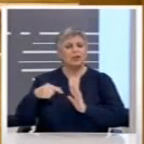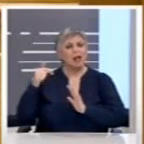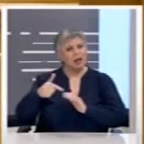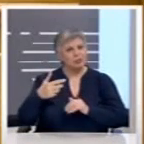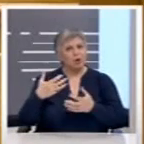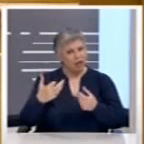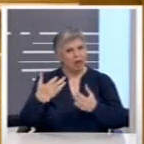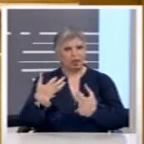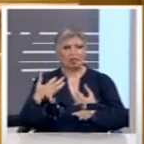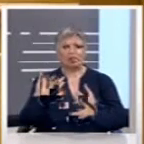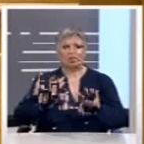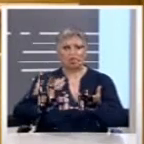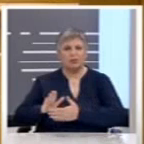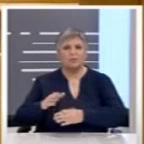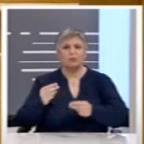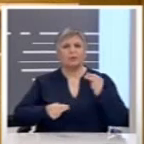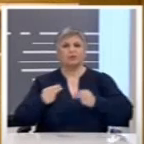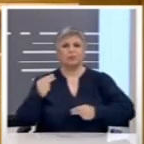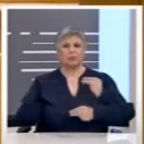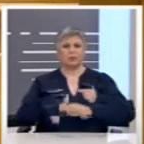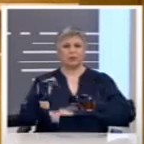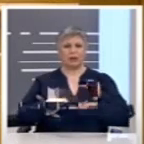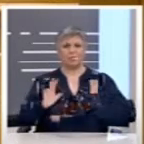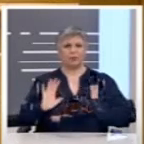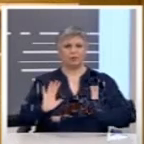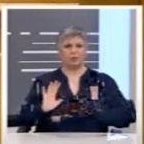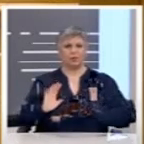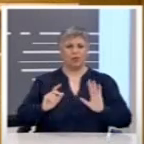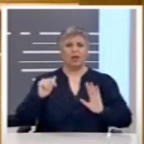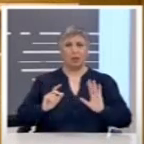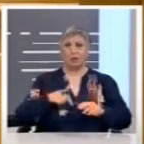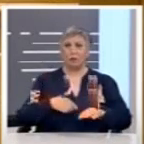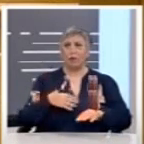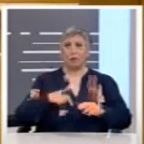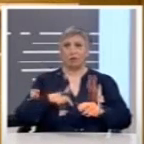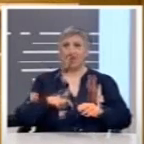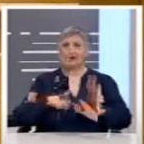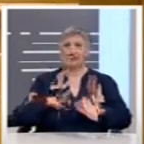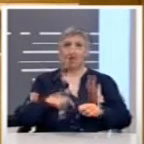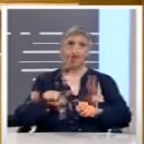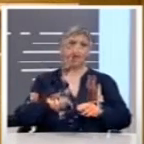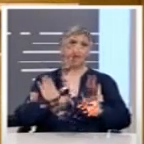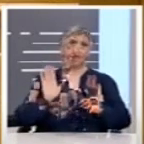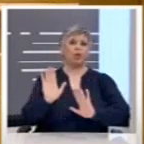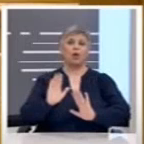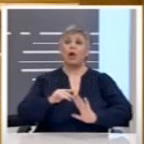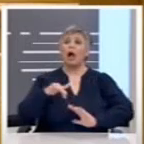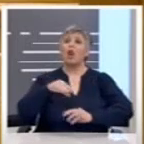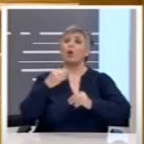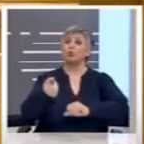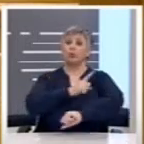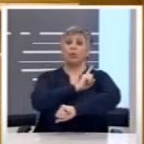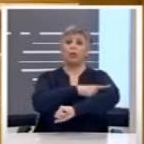μηχανή εκεί. Δεν υποτιμώ, αλλά ούτε θέλω να υπερτιμώ κανέναν. Πρέπει κανείς να διαμορφώνει τις συμμαχίες του,